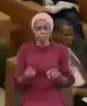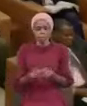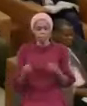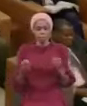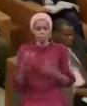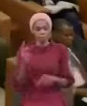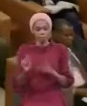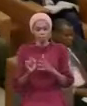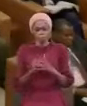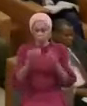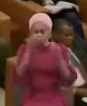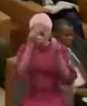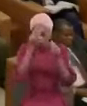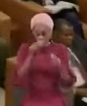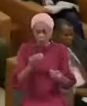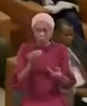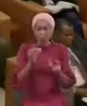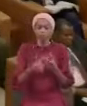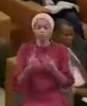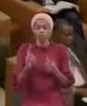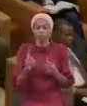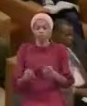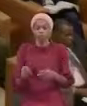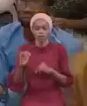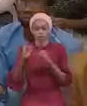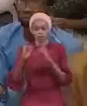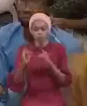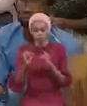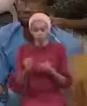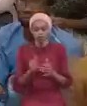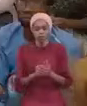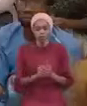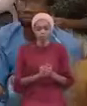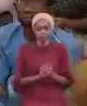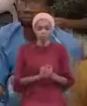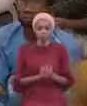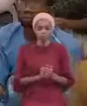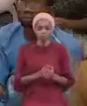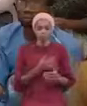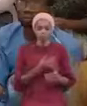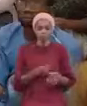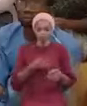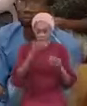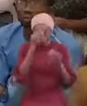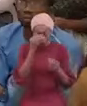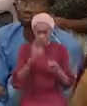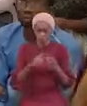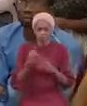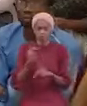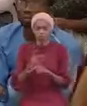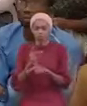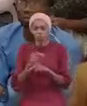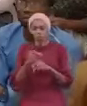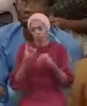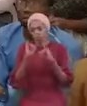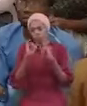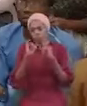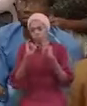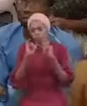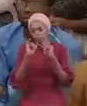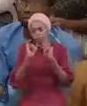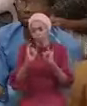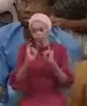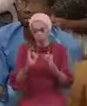c'était une c'était une obéissance à gardé les lois concernant les offrandes les sacrifices